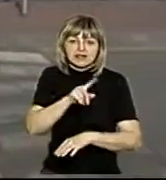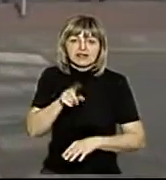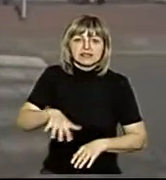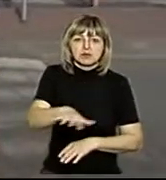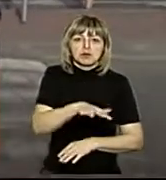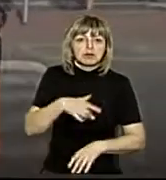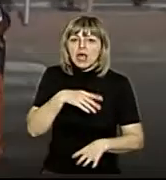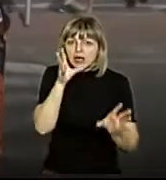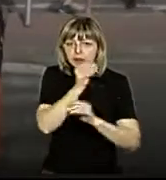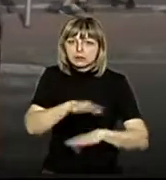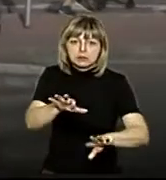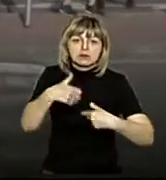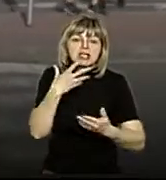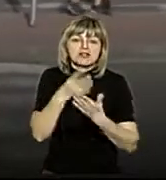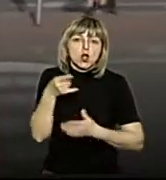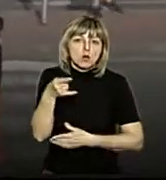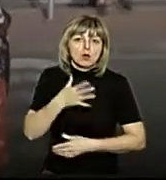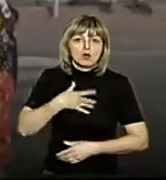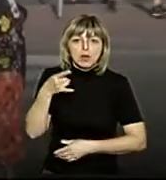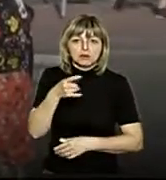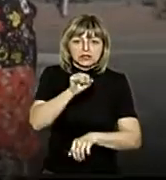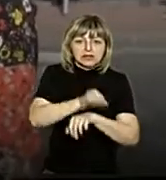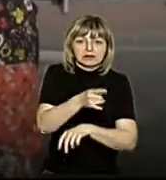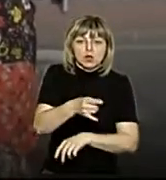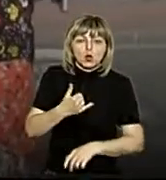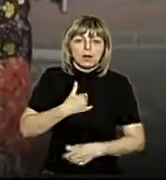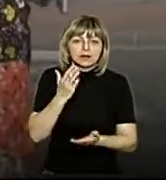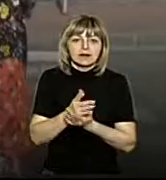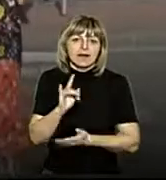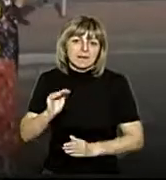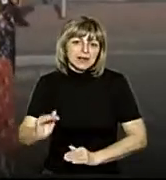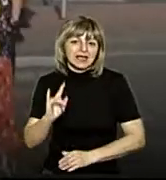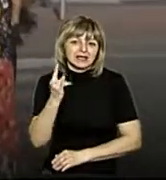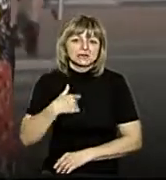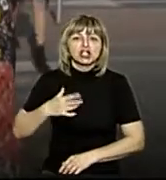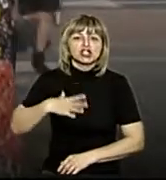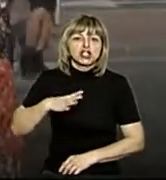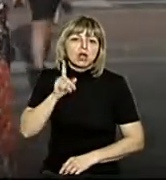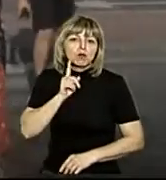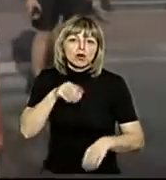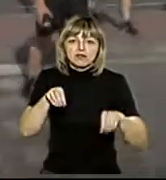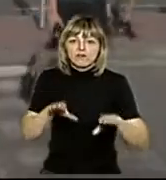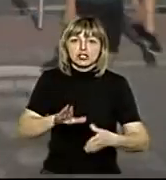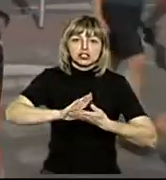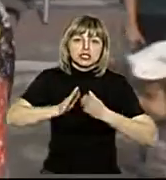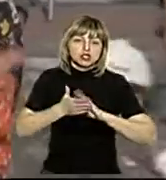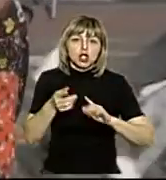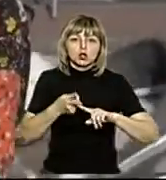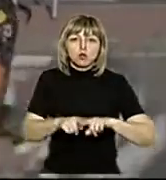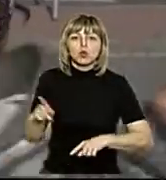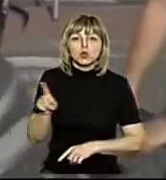не встигла забрати свою машину. І зараз моя машина на парковці, в мене маленька дитина. І ми чекаємо, поки вирішиться ситуація, тому